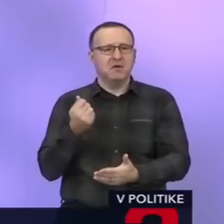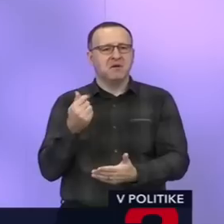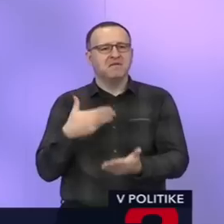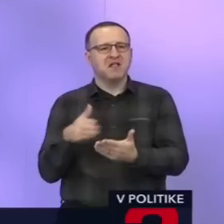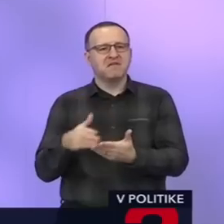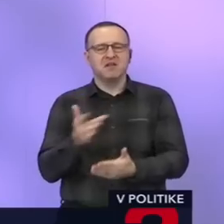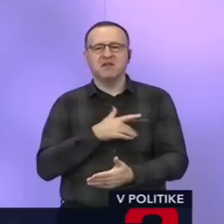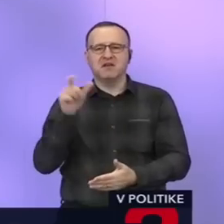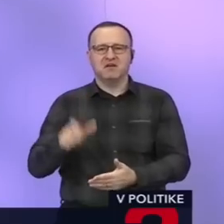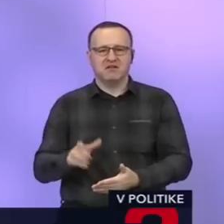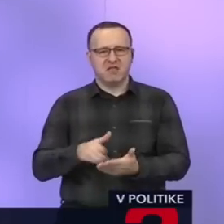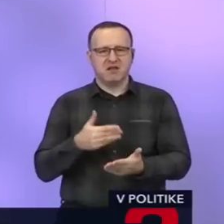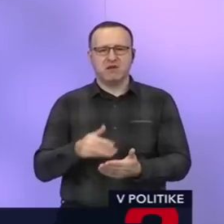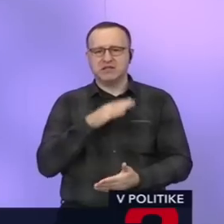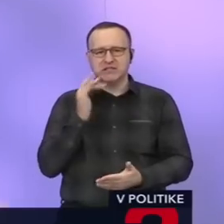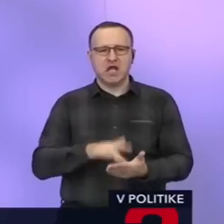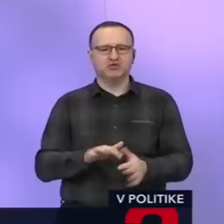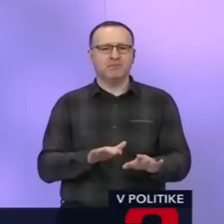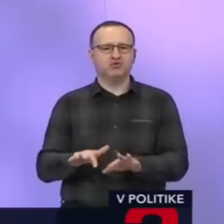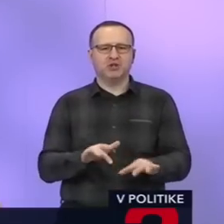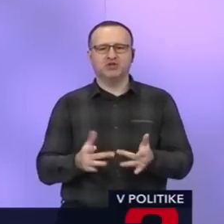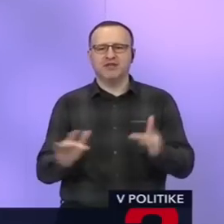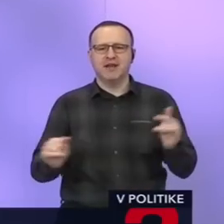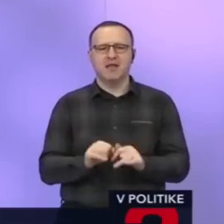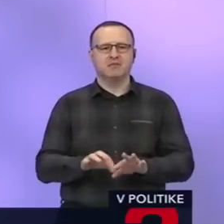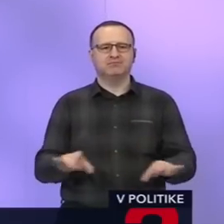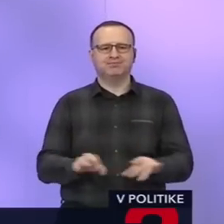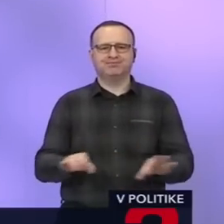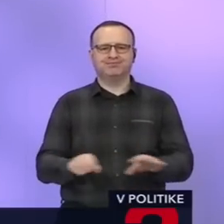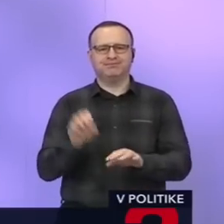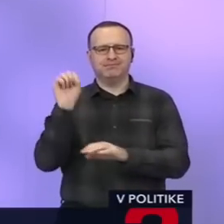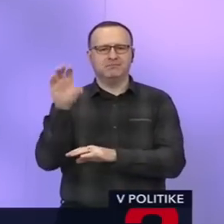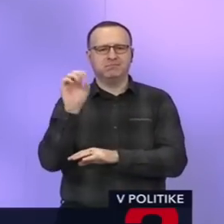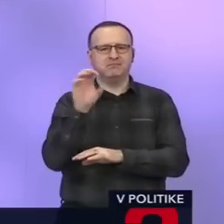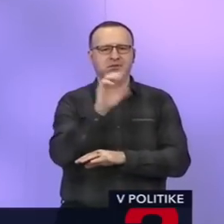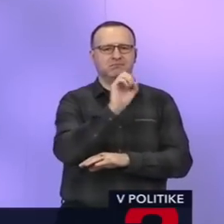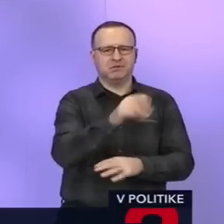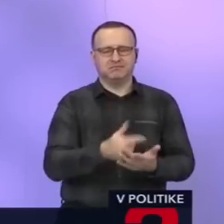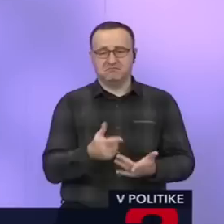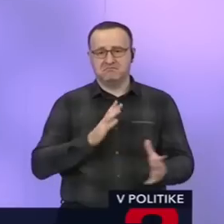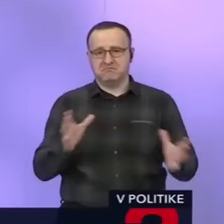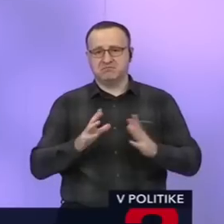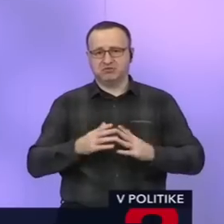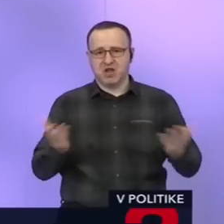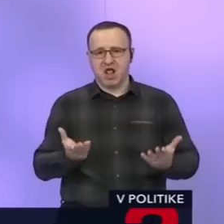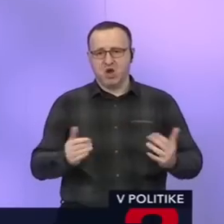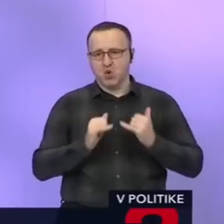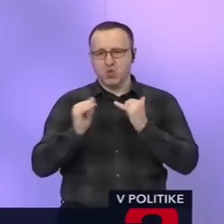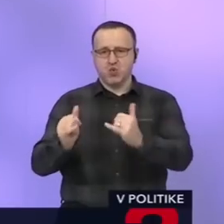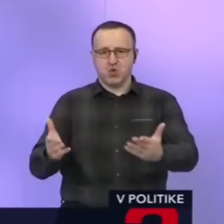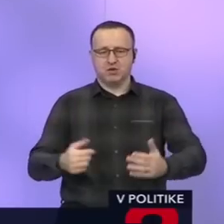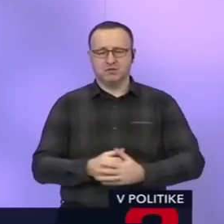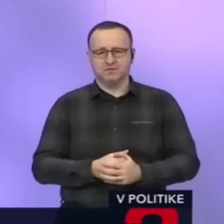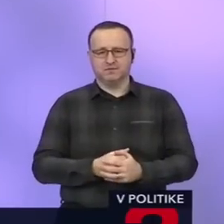alebo personálne zdroje. Takže vlastne je to relatívne bezpečný nástroj útočenia. No